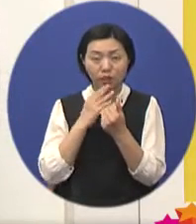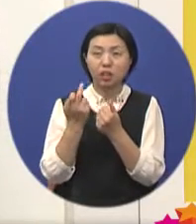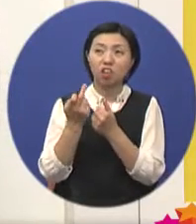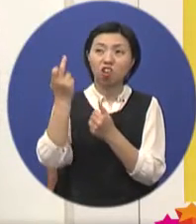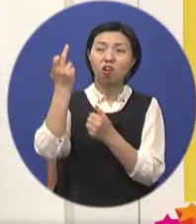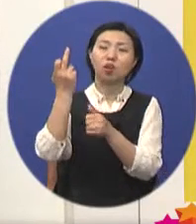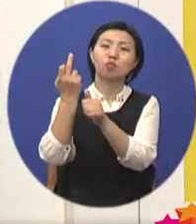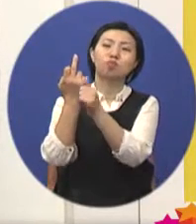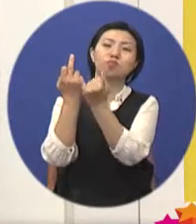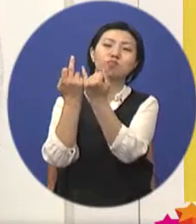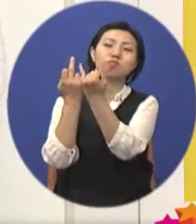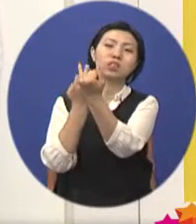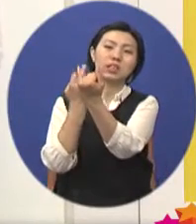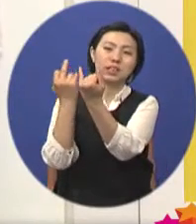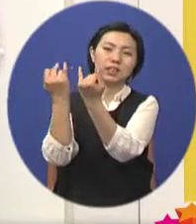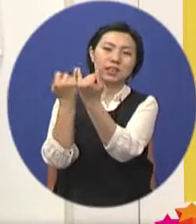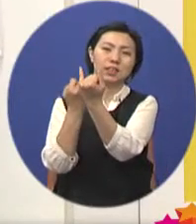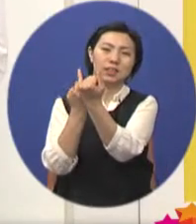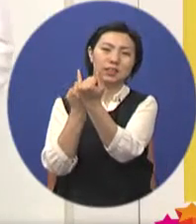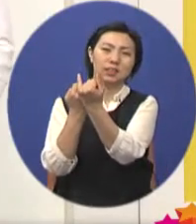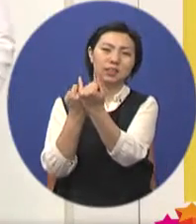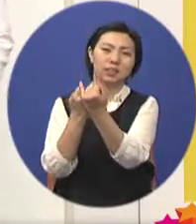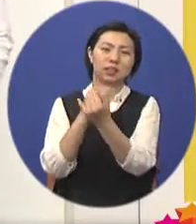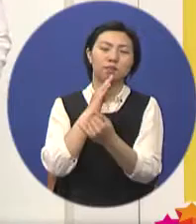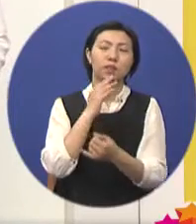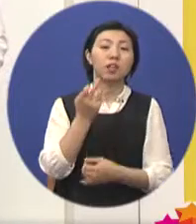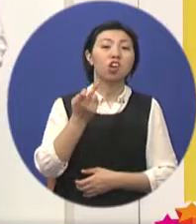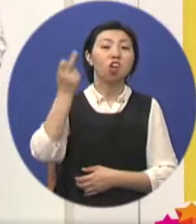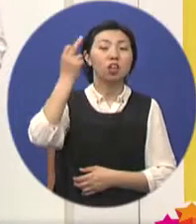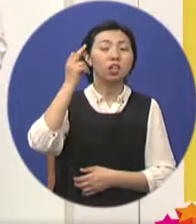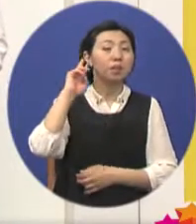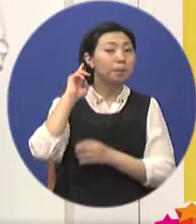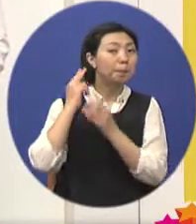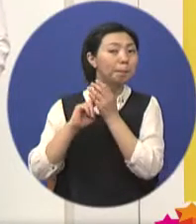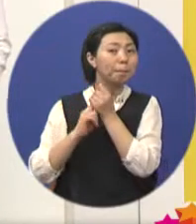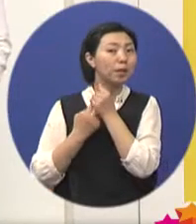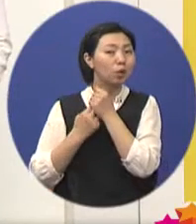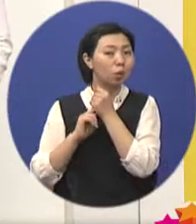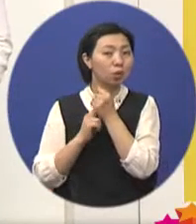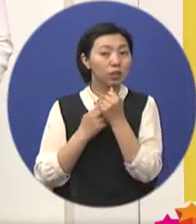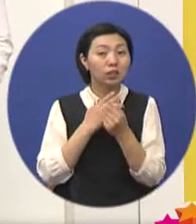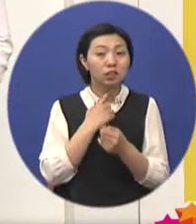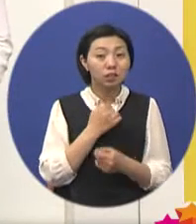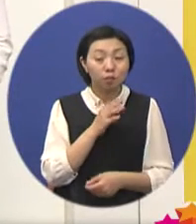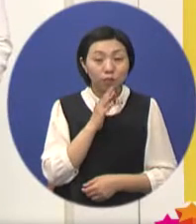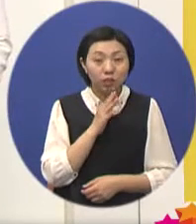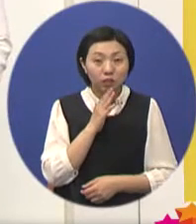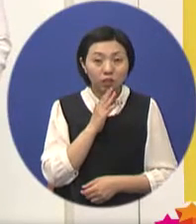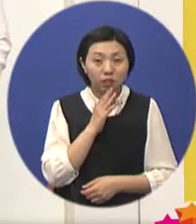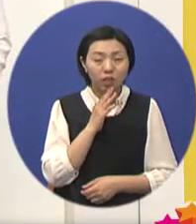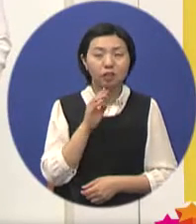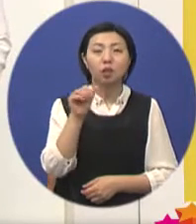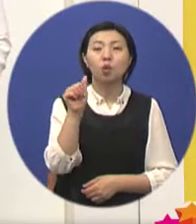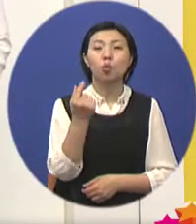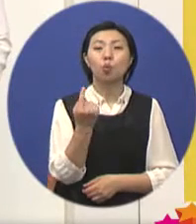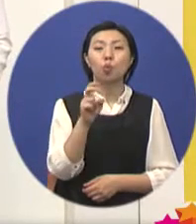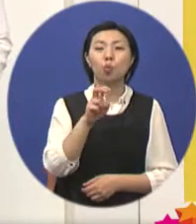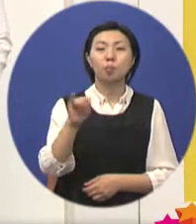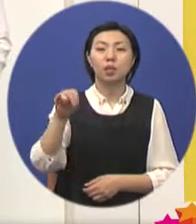형수. 예예예. 예, 예. 아, 그 형이 지난번에 얘기했는데 미용실 한다고 그랬어요. 예, 맞아요. 호미곶에도 가끔 가시고,